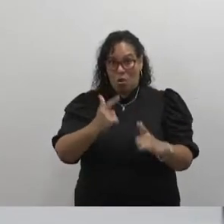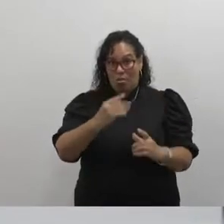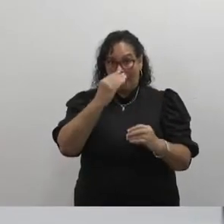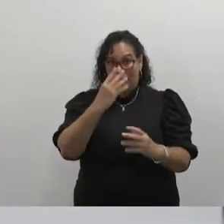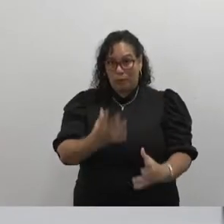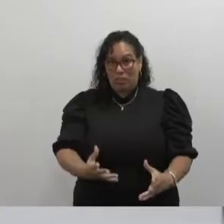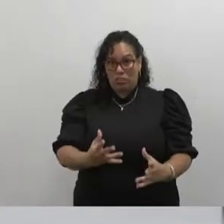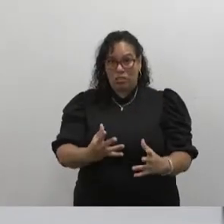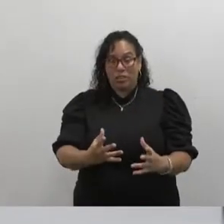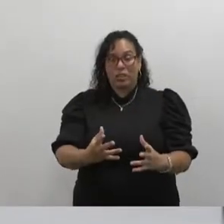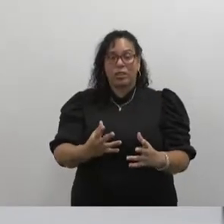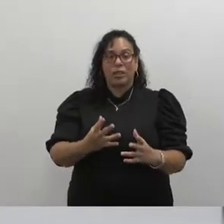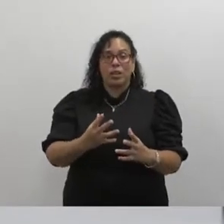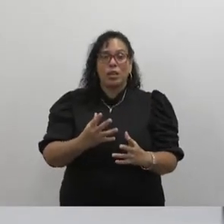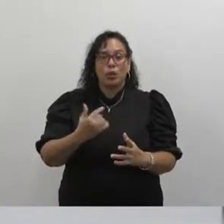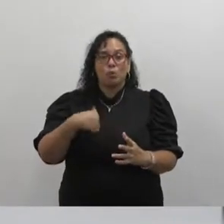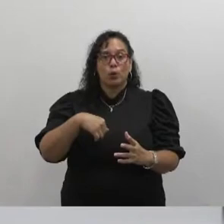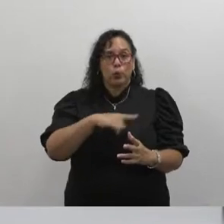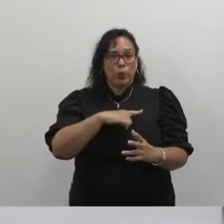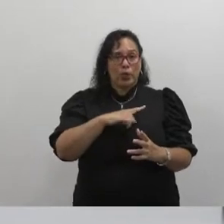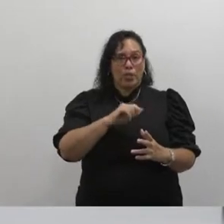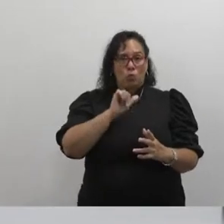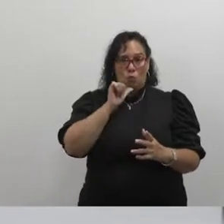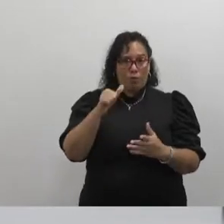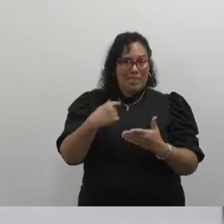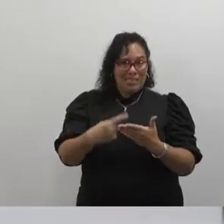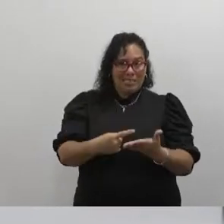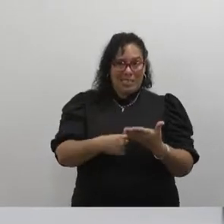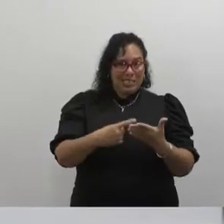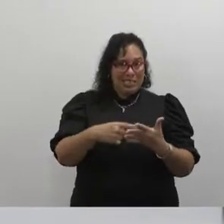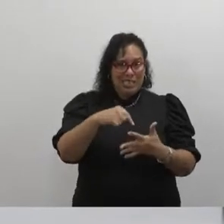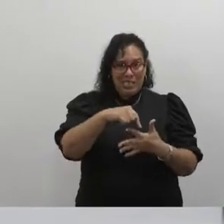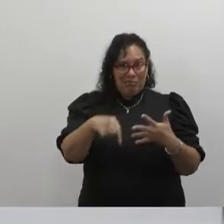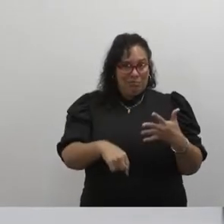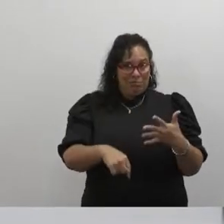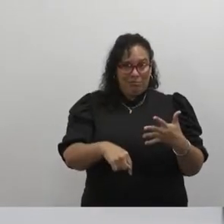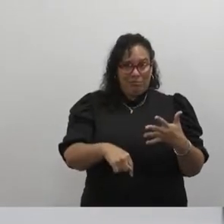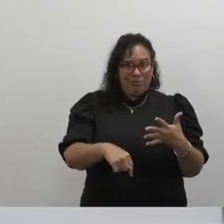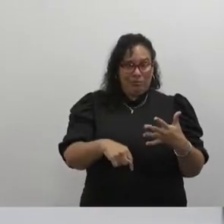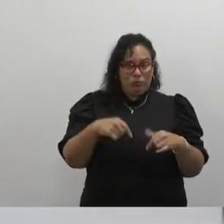sân đẹp ao mà hai chân còn lại chỗ tầm bờ bàn đại thế